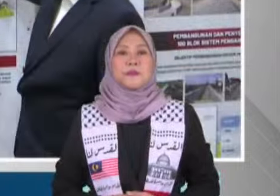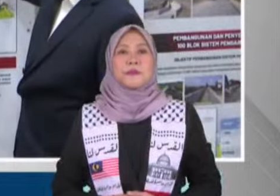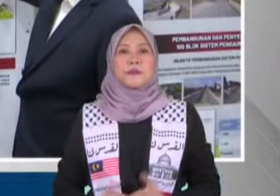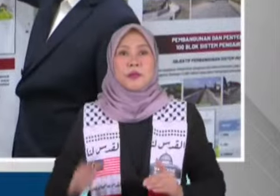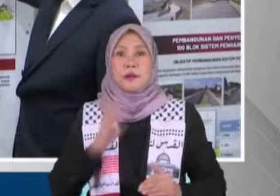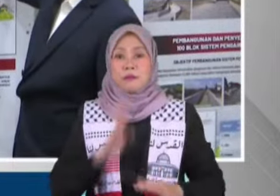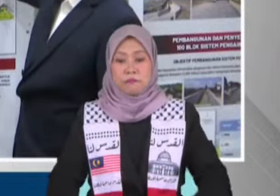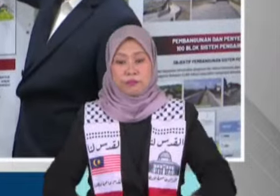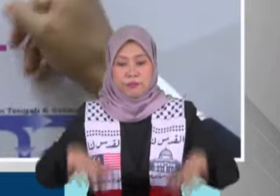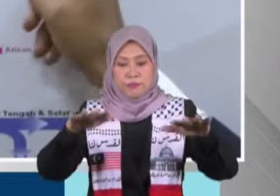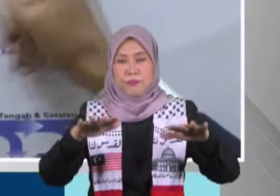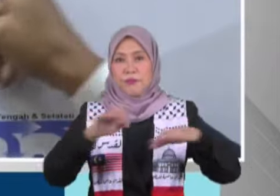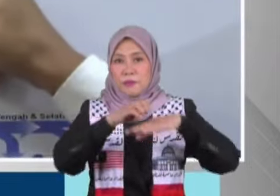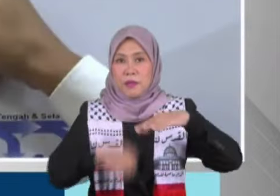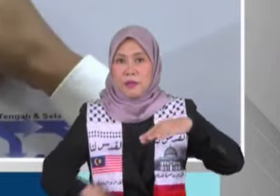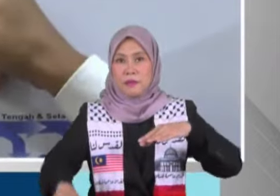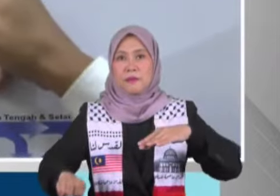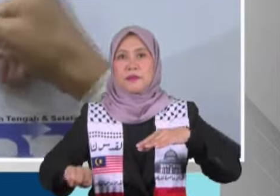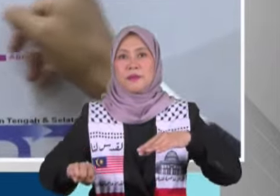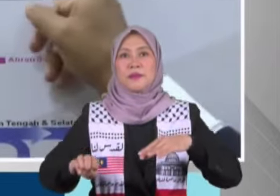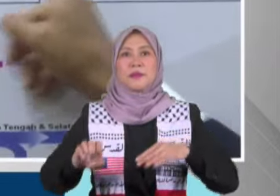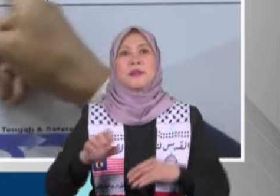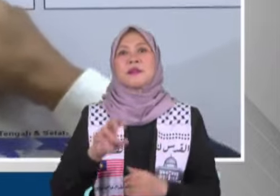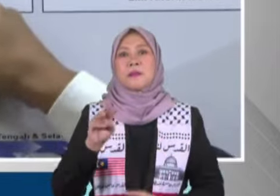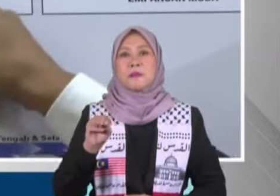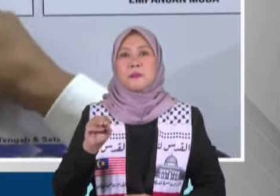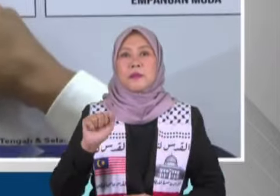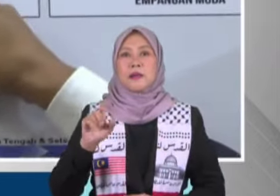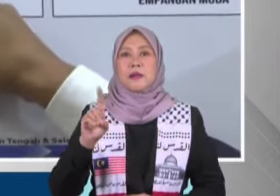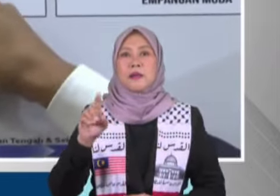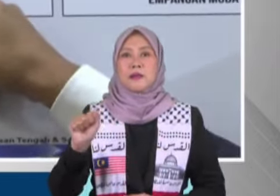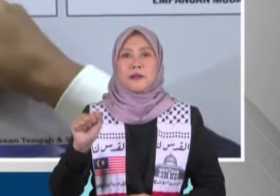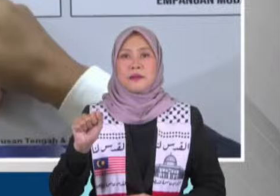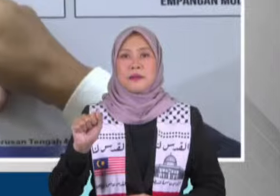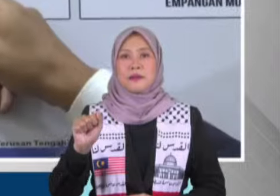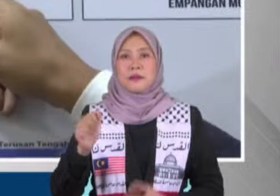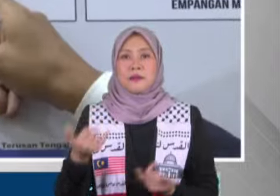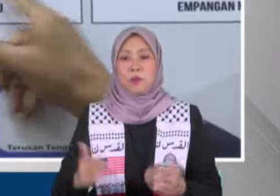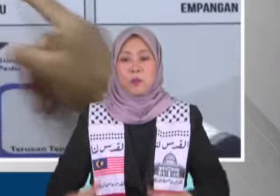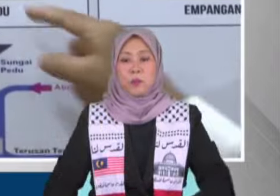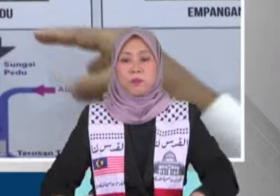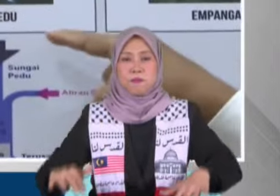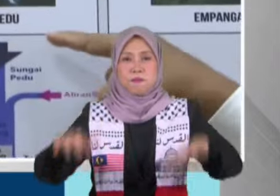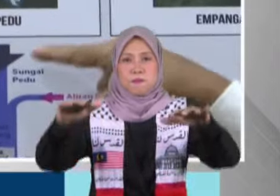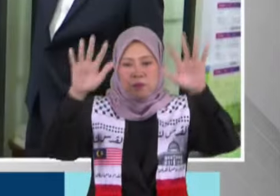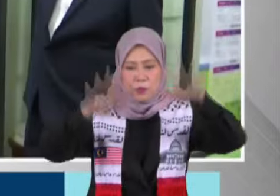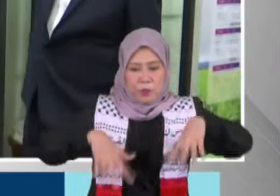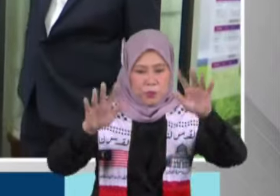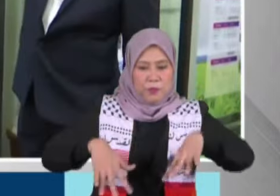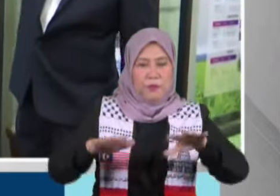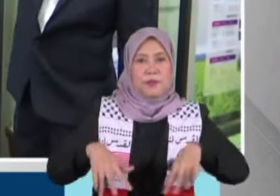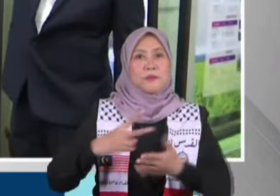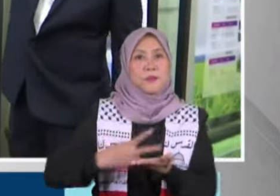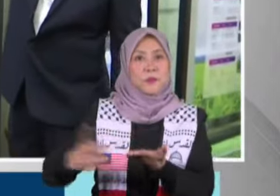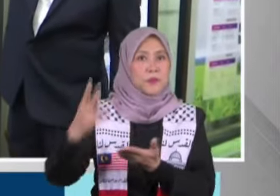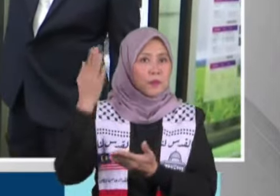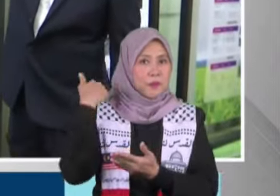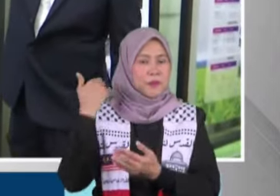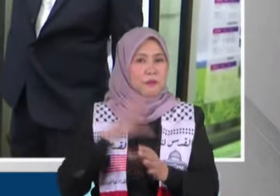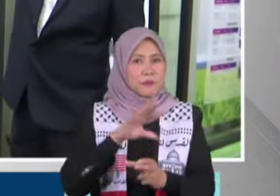Paras air di tiga empangan Seliaan Lembaga Kemajuan Pertanian Muda MADA meningkat selepas menerima hujan sejak dua minggu lalu.